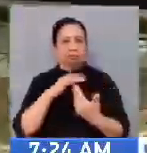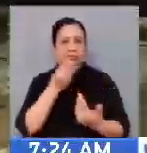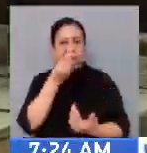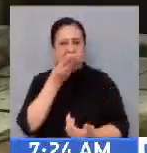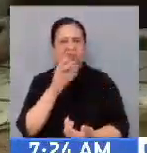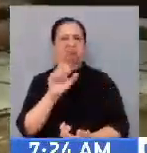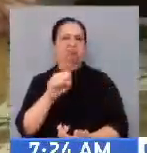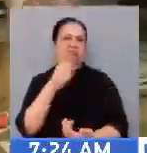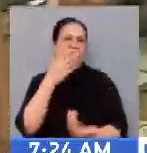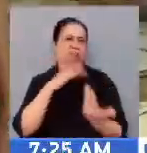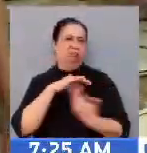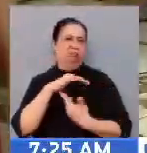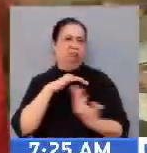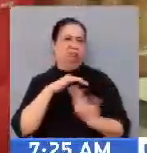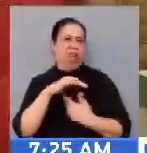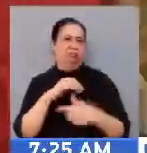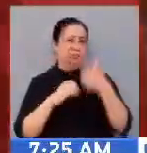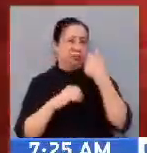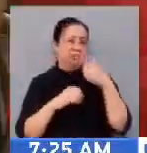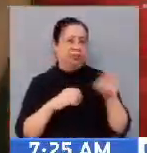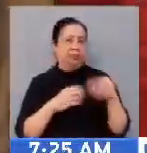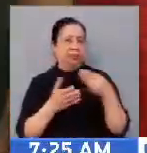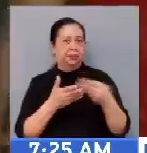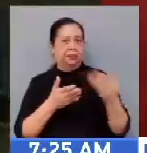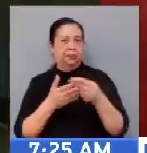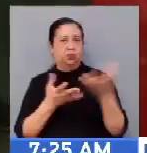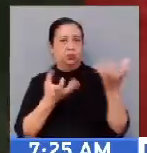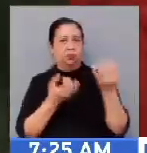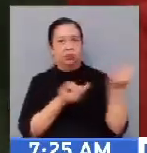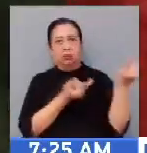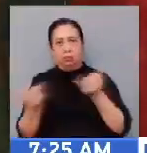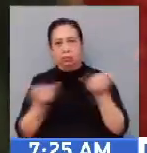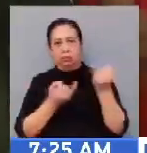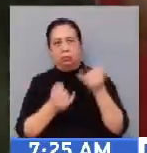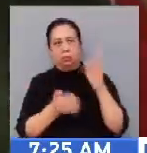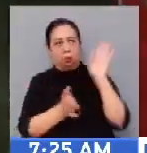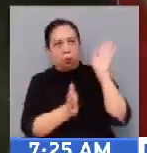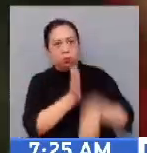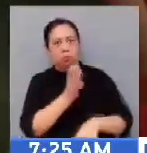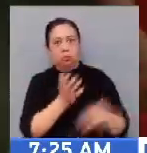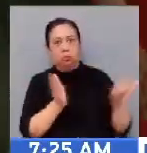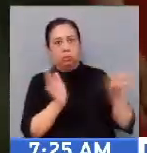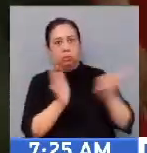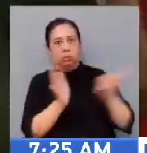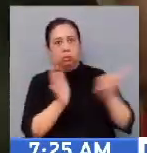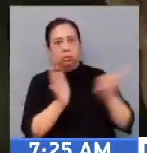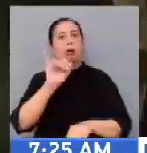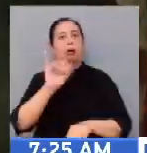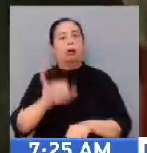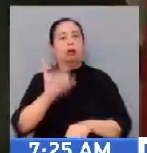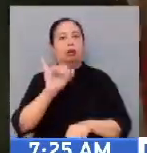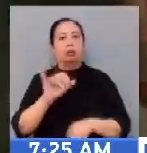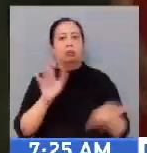Medyo binibili kasi ngayon, yung mga imported. Na? Smura. Ah, may imported na mga baka ho?